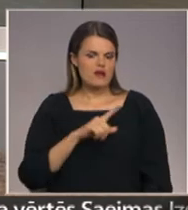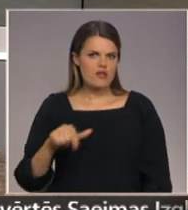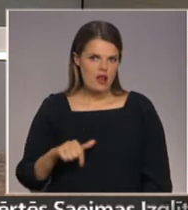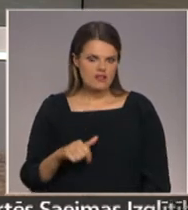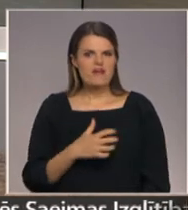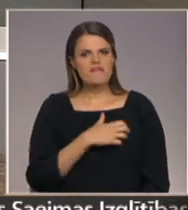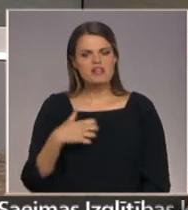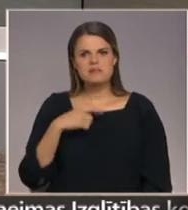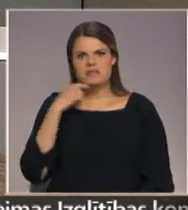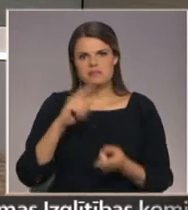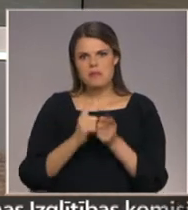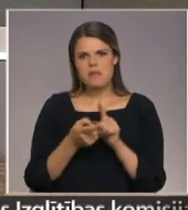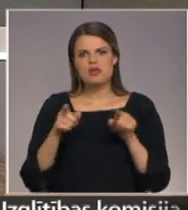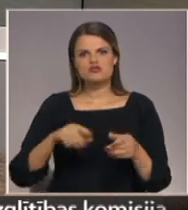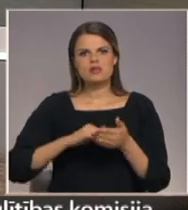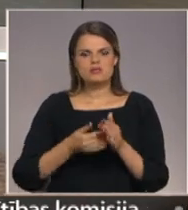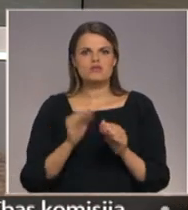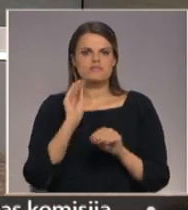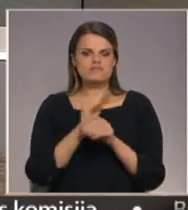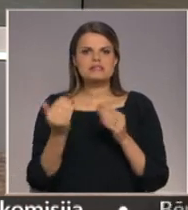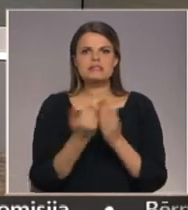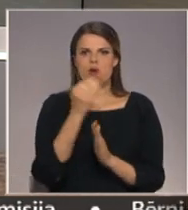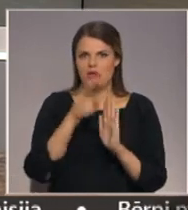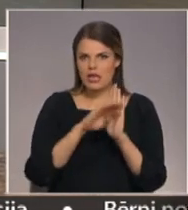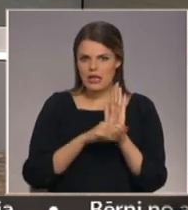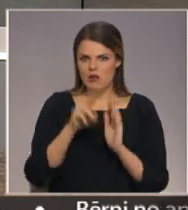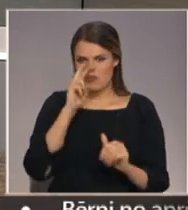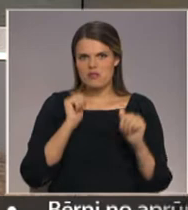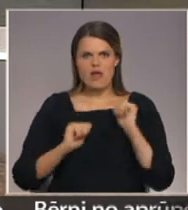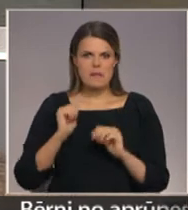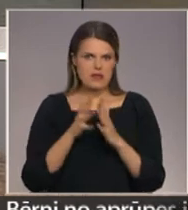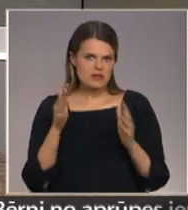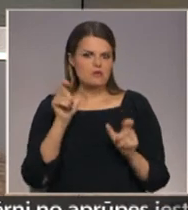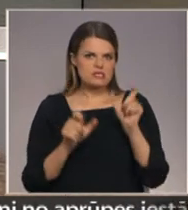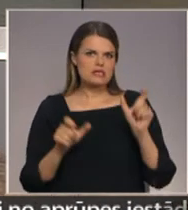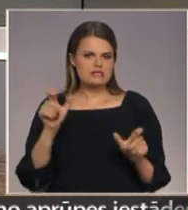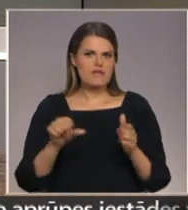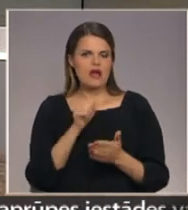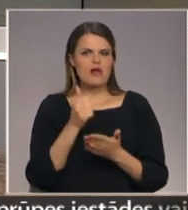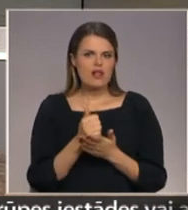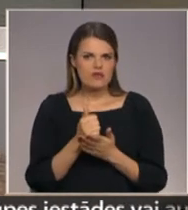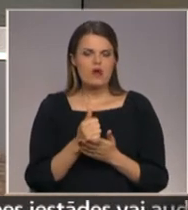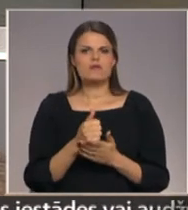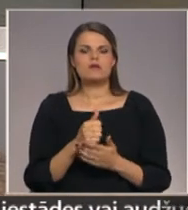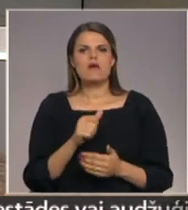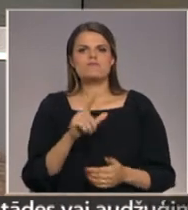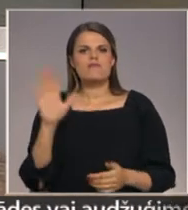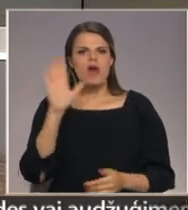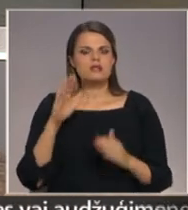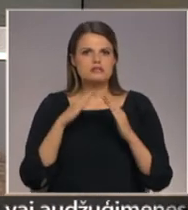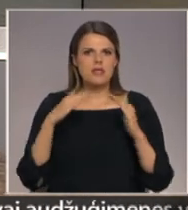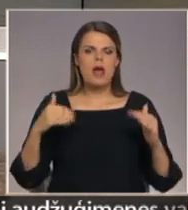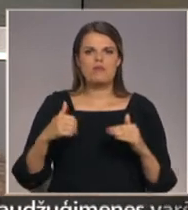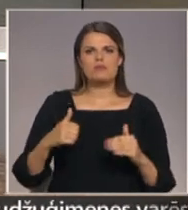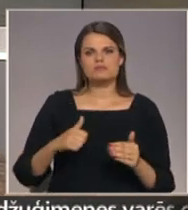valdība cer mainīt ar jaunu likumu. Neapmierināto gan netrūkst. Galvenokārt tie ir denacionalizēto namu īrnieki, kuriem